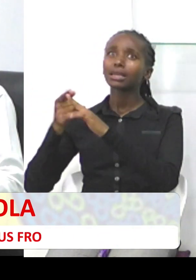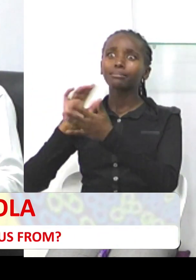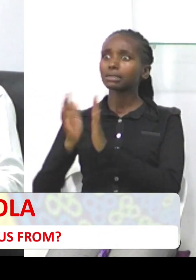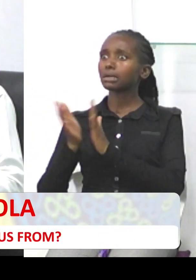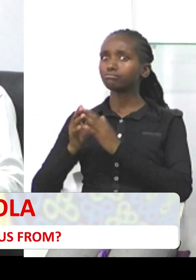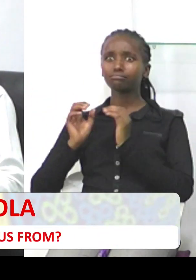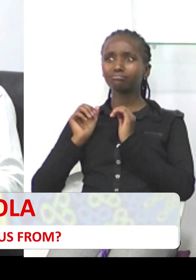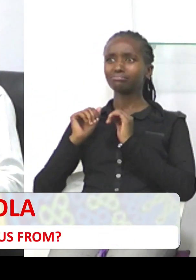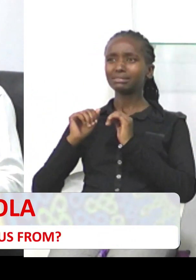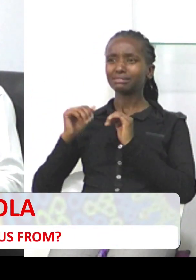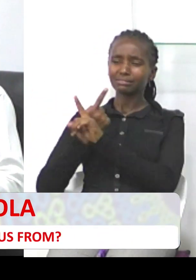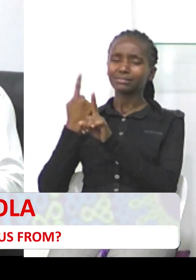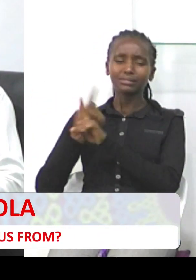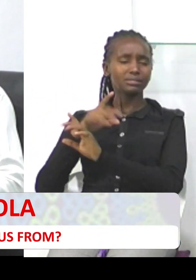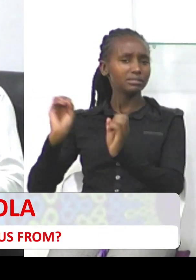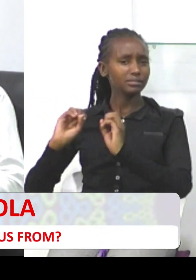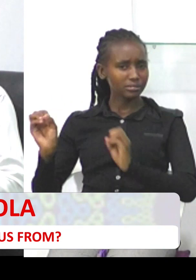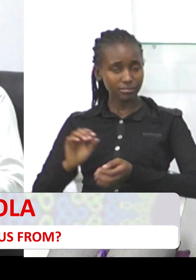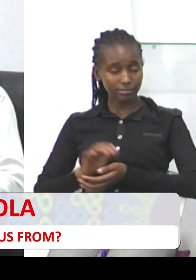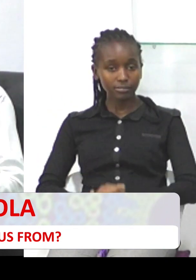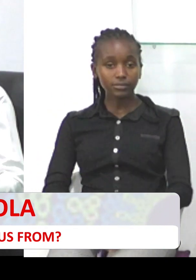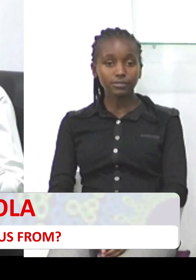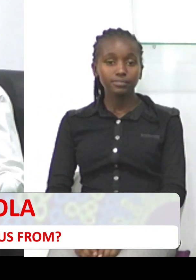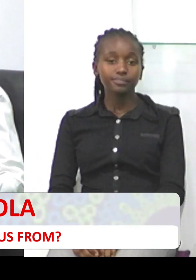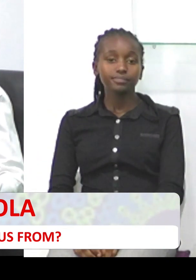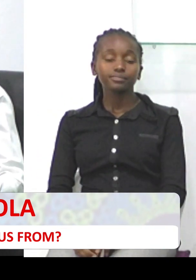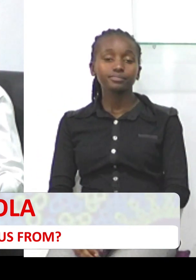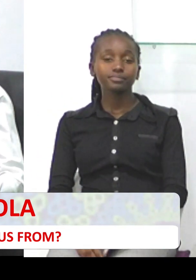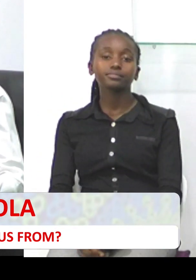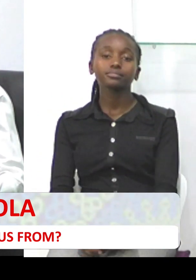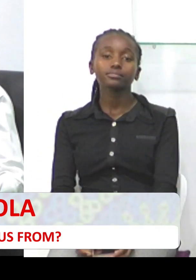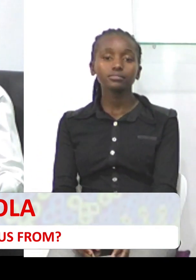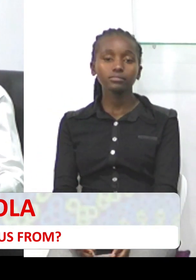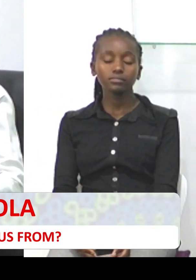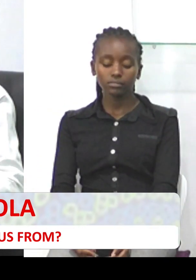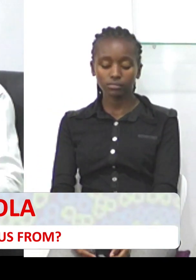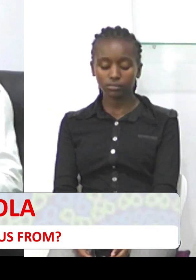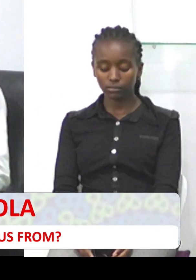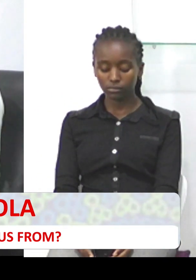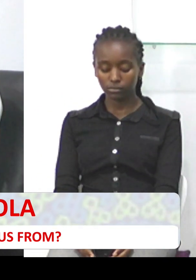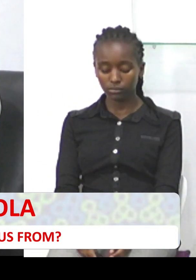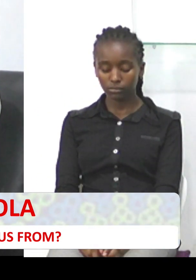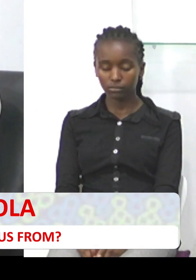tuna exaggerate. Mimi mtumishi. Mtumishi.